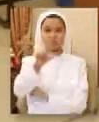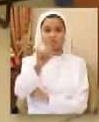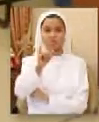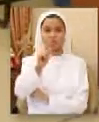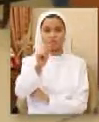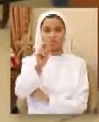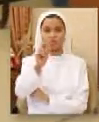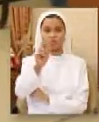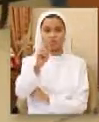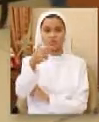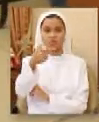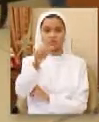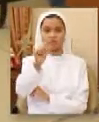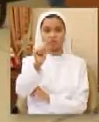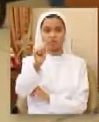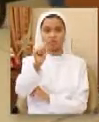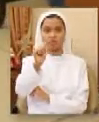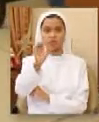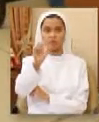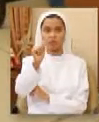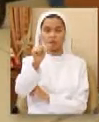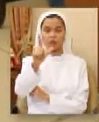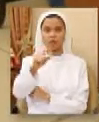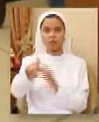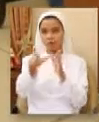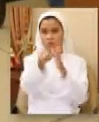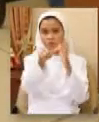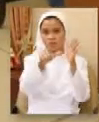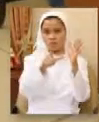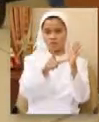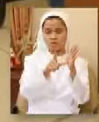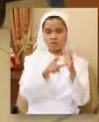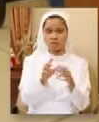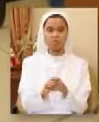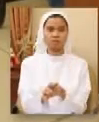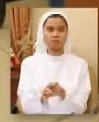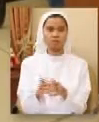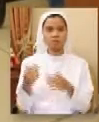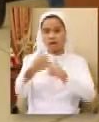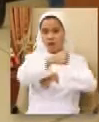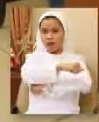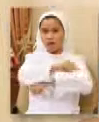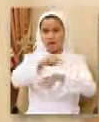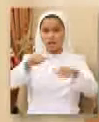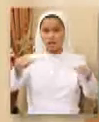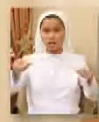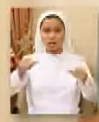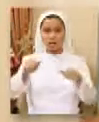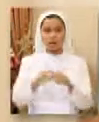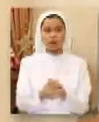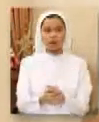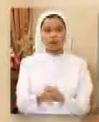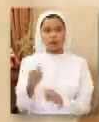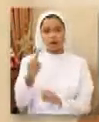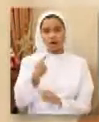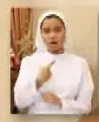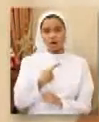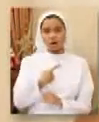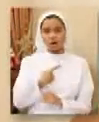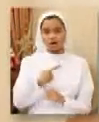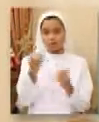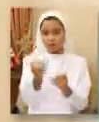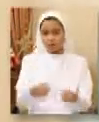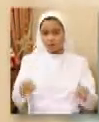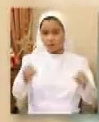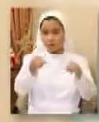liturgical laws na dapat sundin. Normally, yung mga altar, meron niyang noon ay meron siyang slab na marble. Nandun